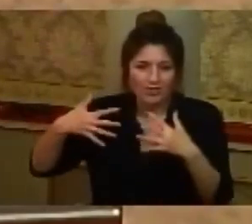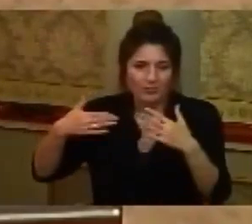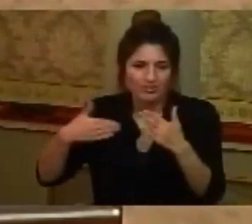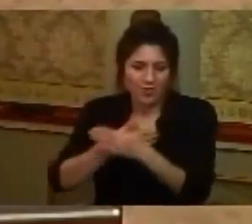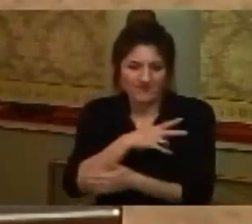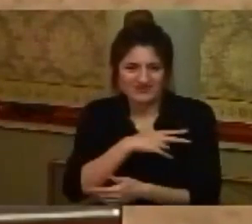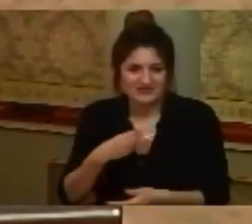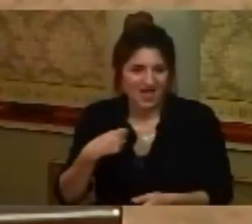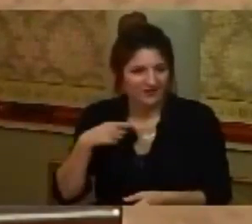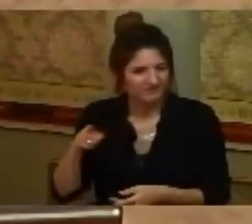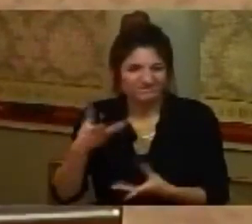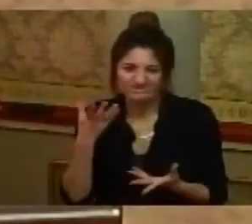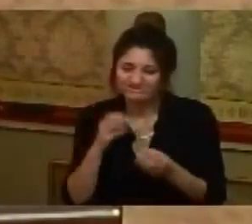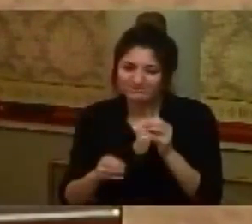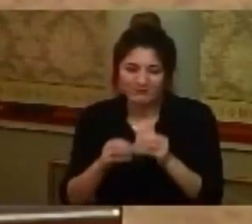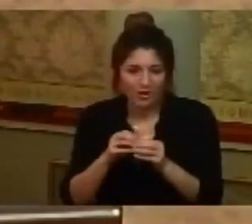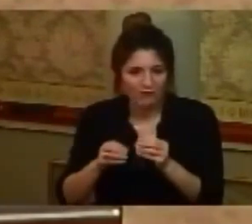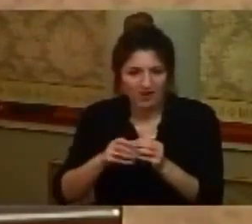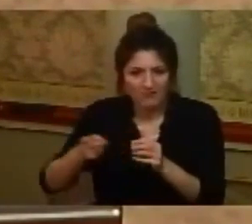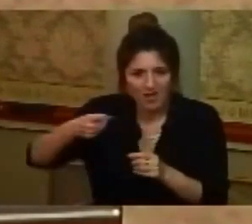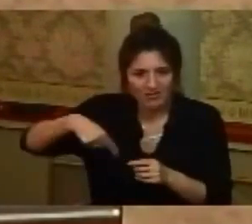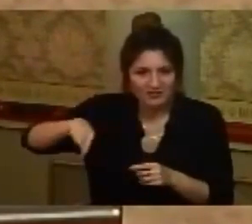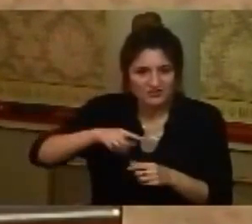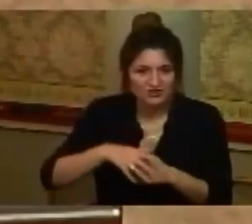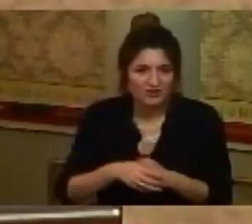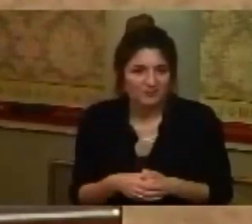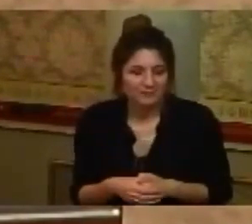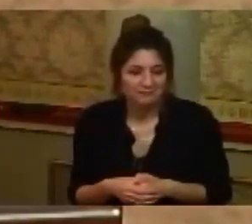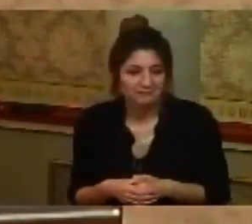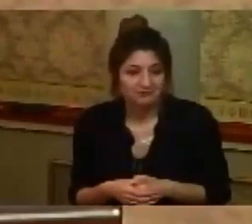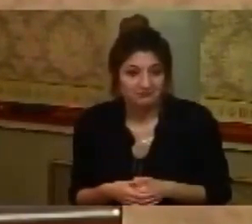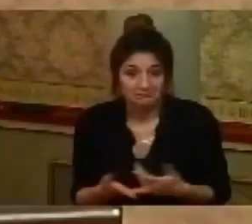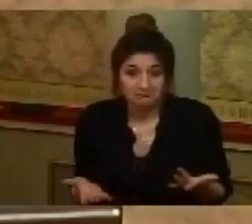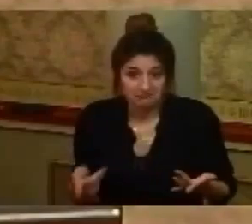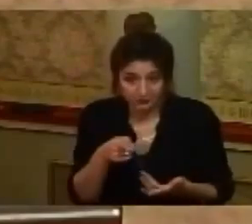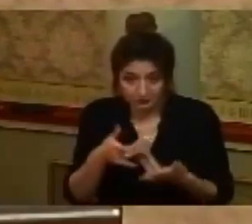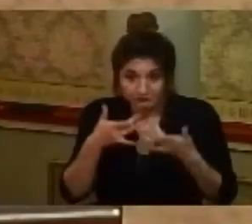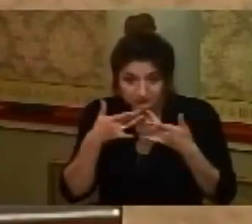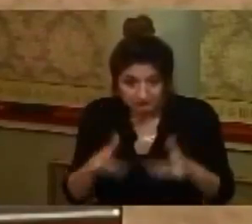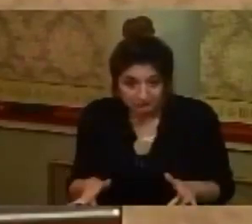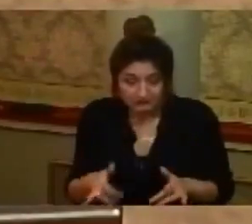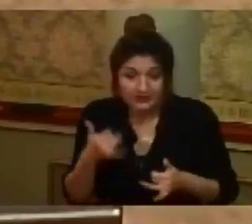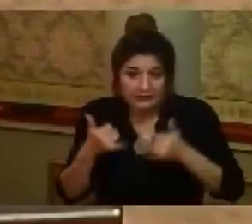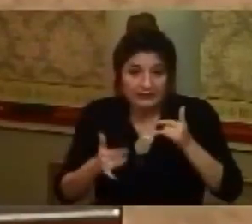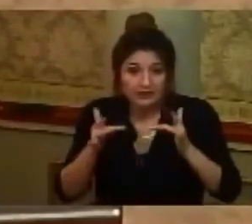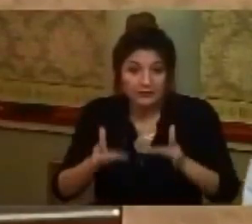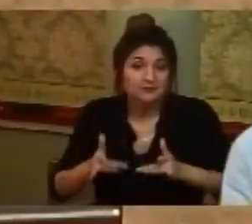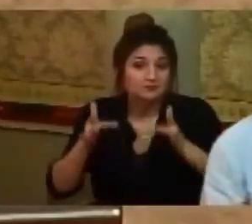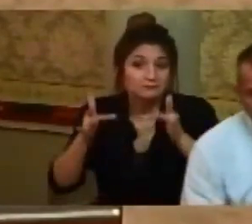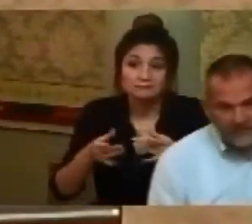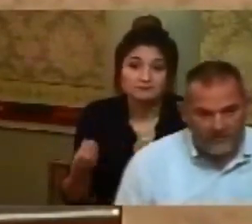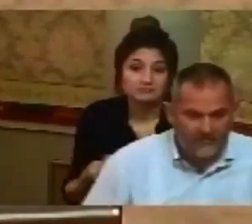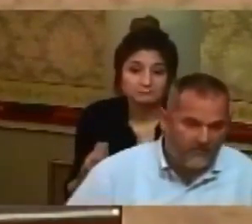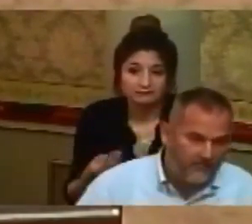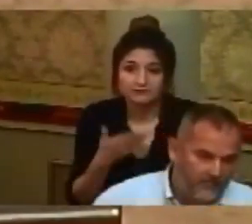problematičan. Vidim da je od toga na neki način ili odustato ili odgođeno. Evo, hvala lijepo.